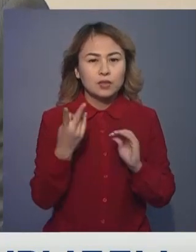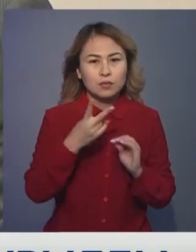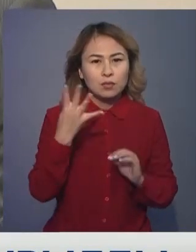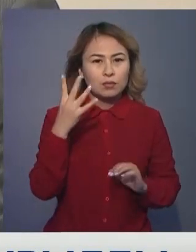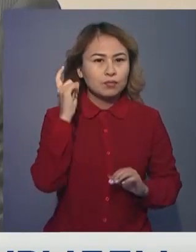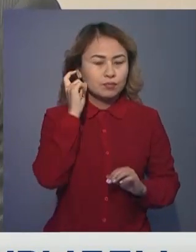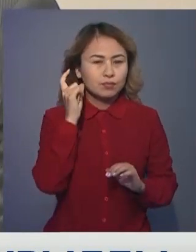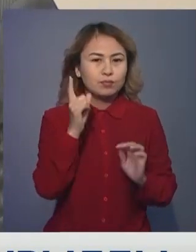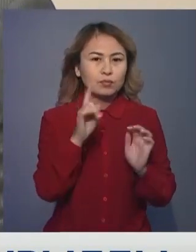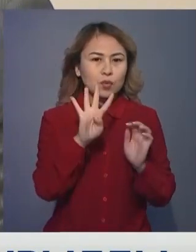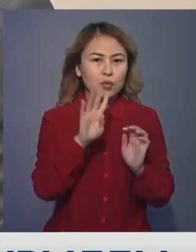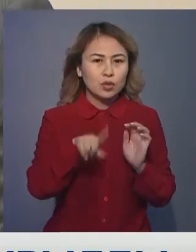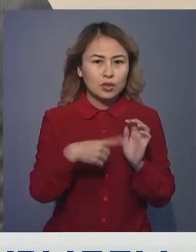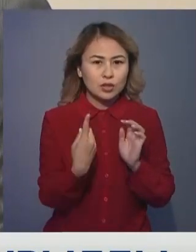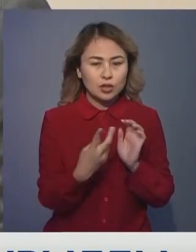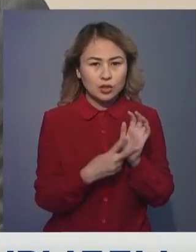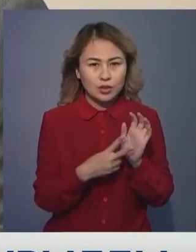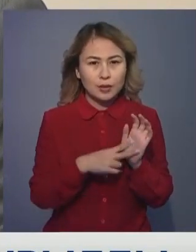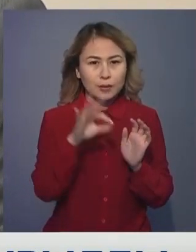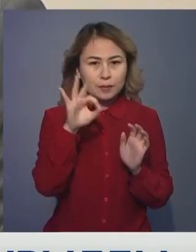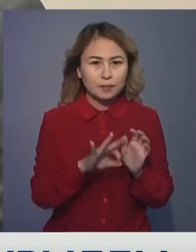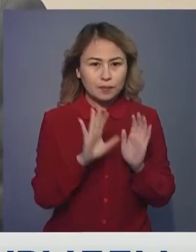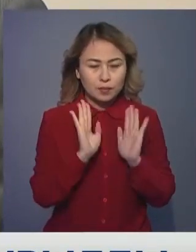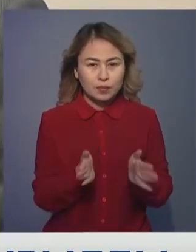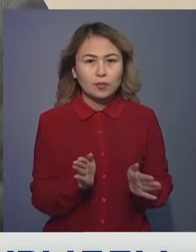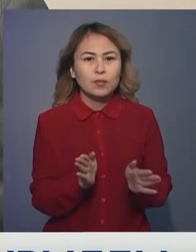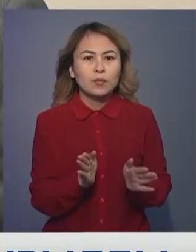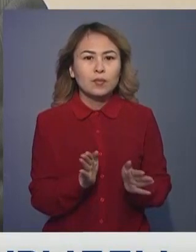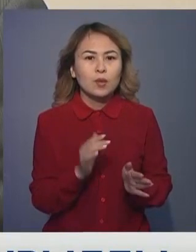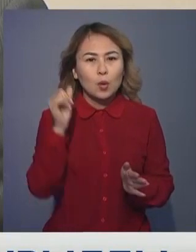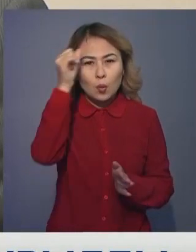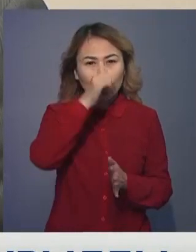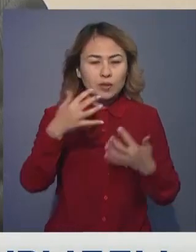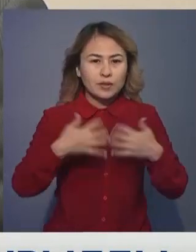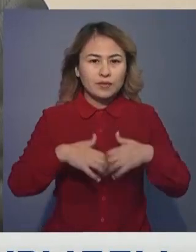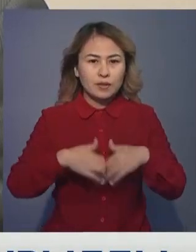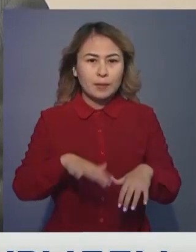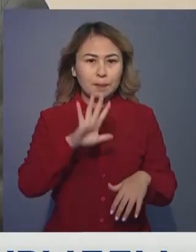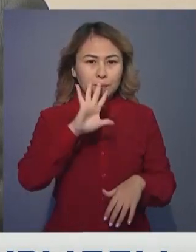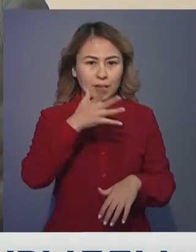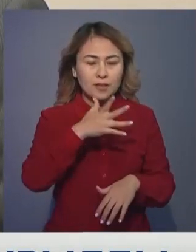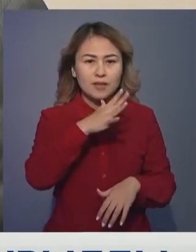ол 4.7%-ке жетеді. Ортанша жылдық өсу қарқыны 5 жылда